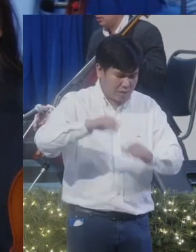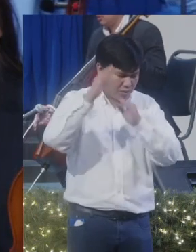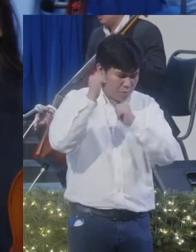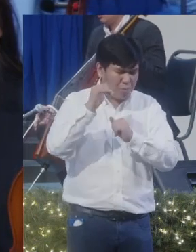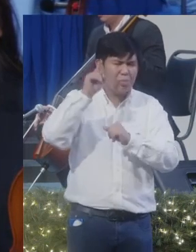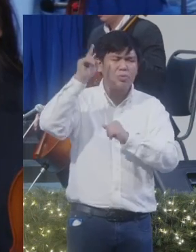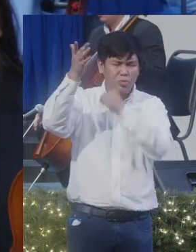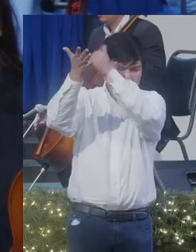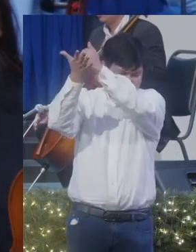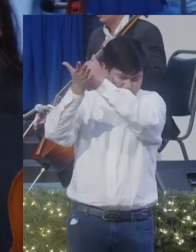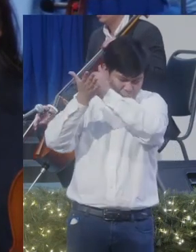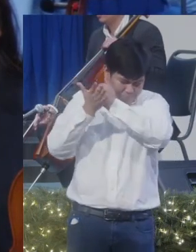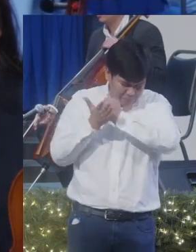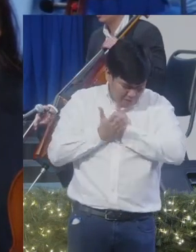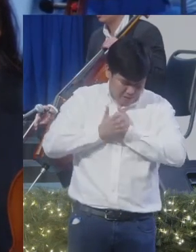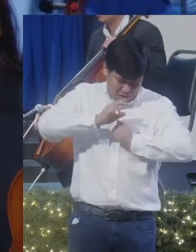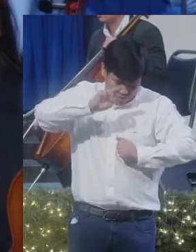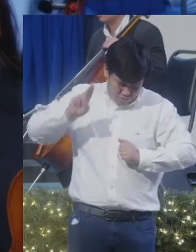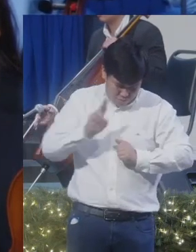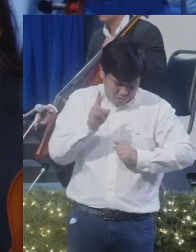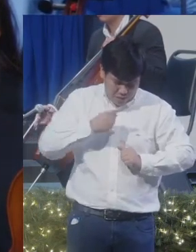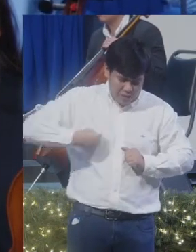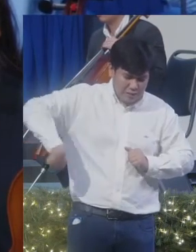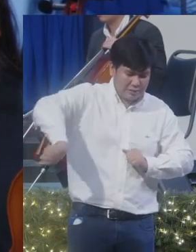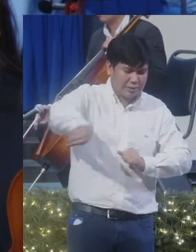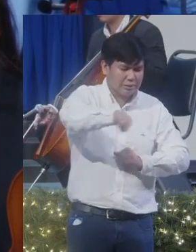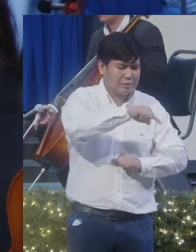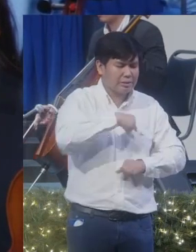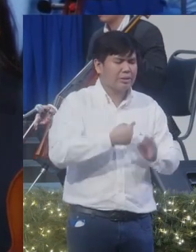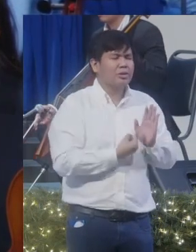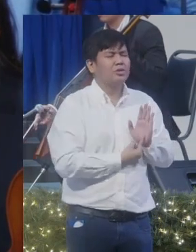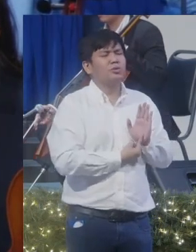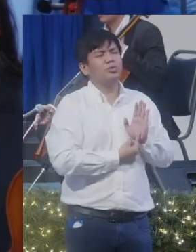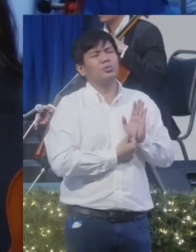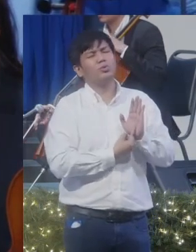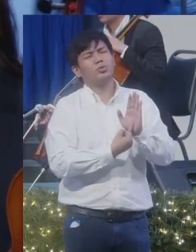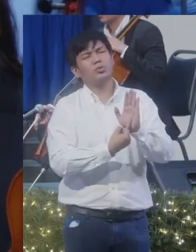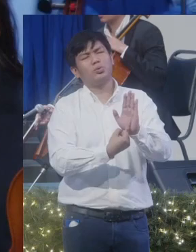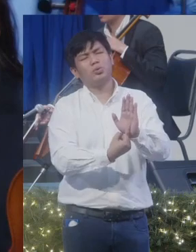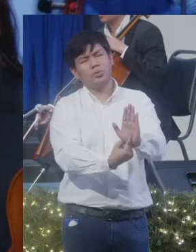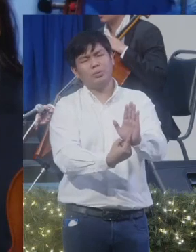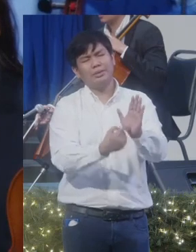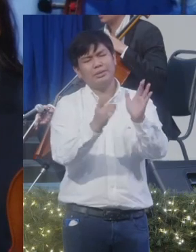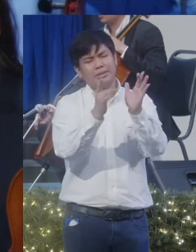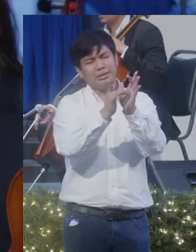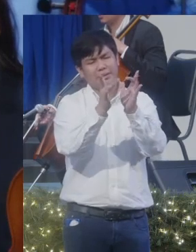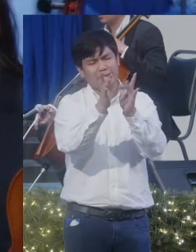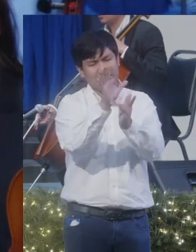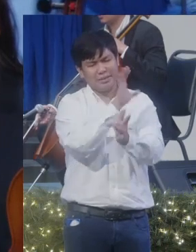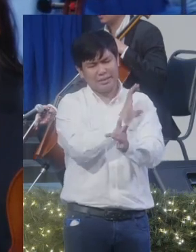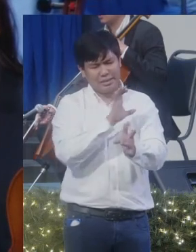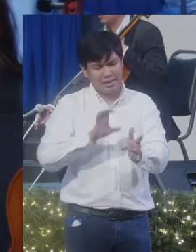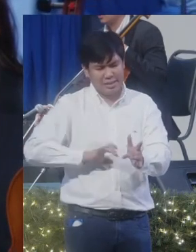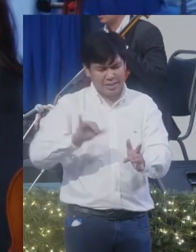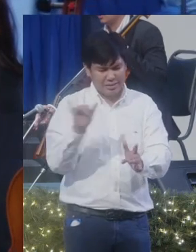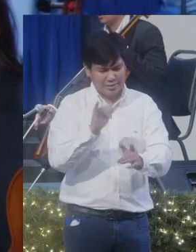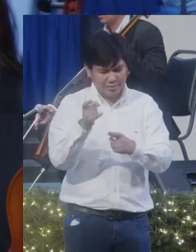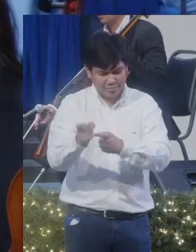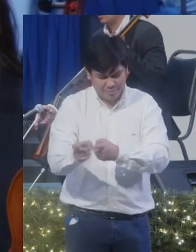kami, gamitin mo kami na maging tagahuli ng mga makasalanan